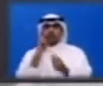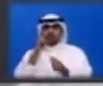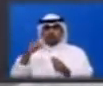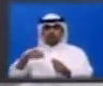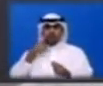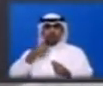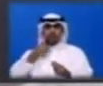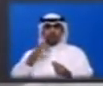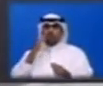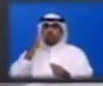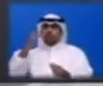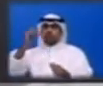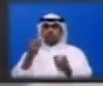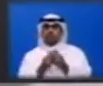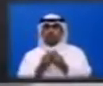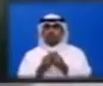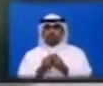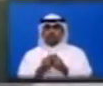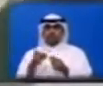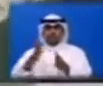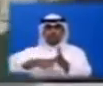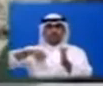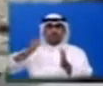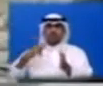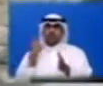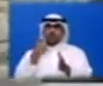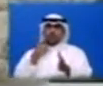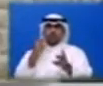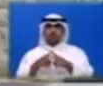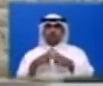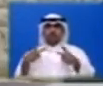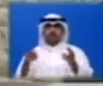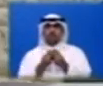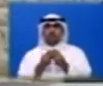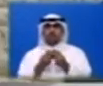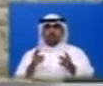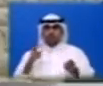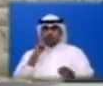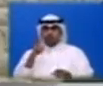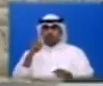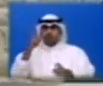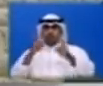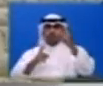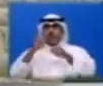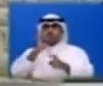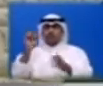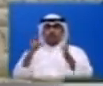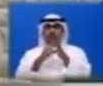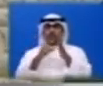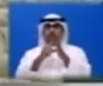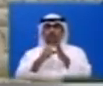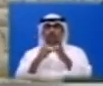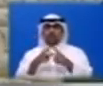الجيل الجديد اطلقت الامانه العامه لمجلس الامه في المعرض مسابقه خاصه باصدار الدستور